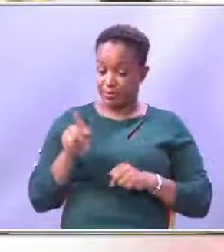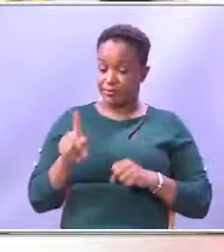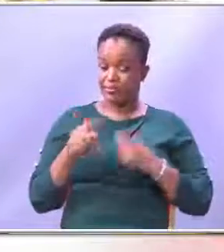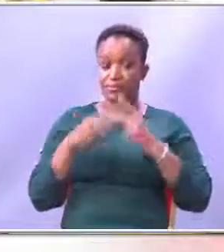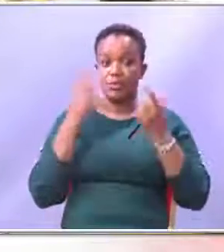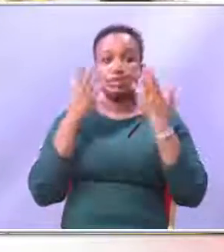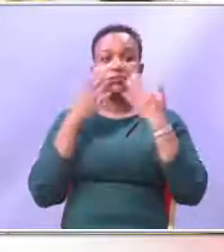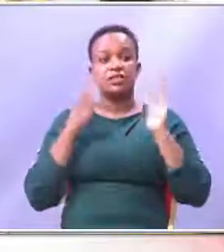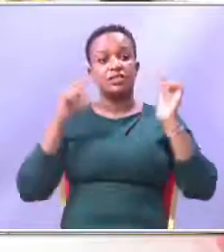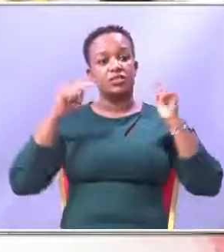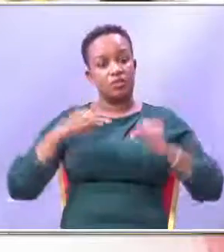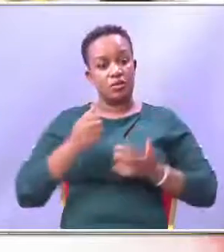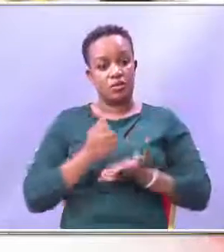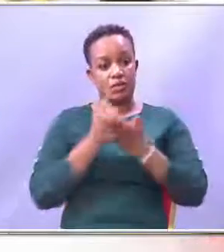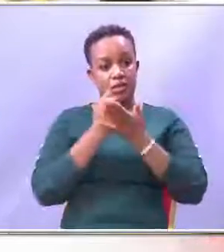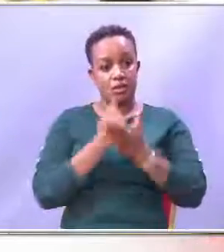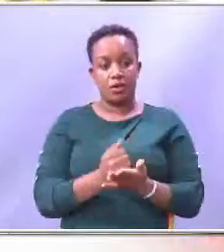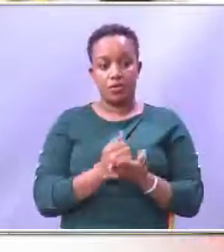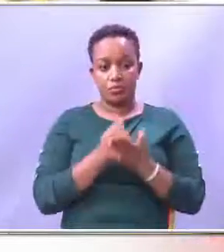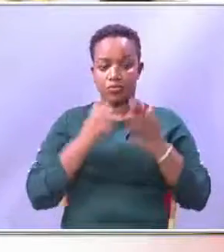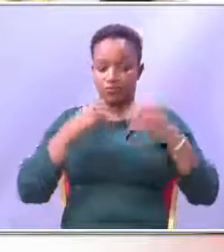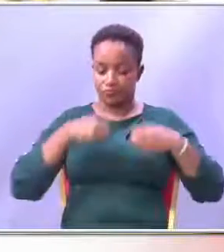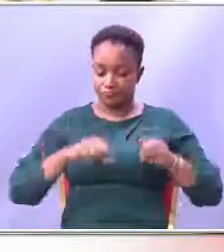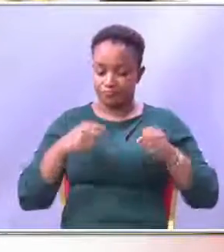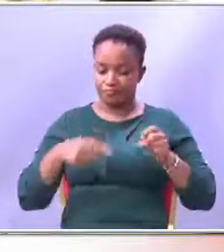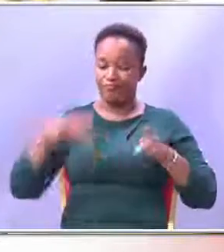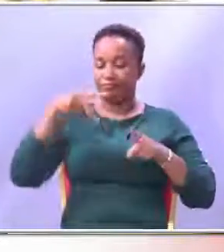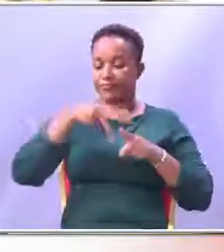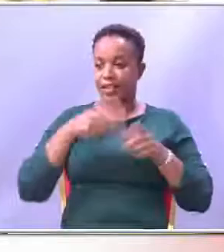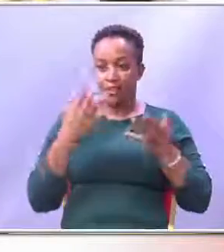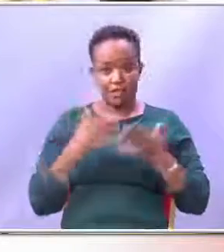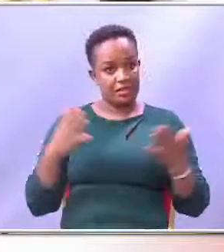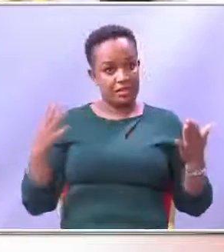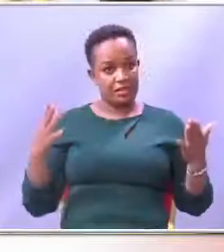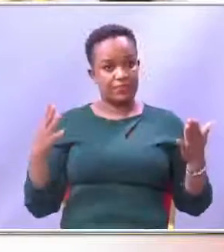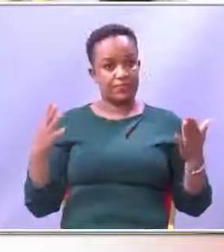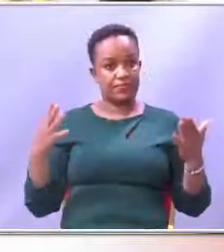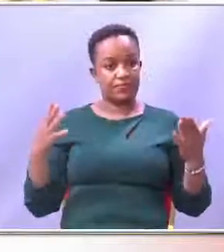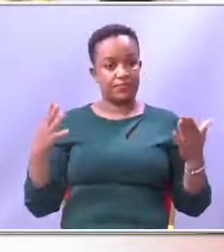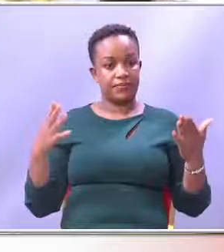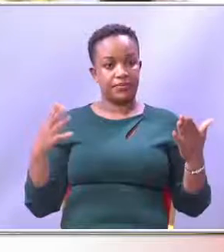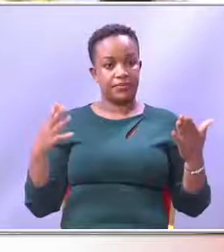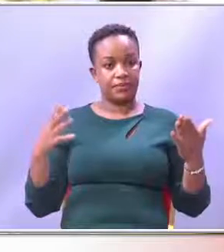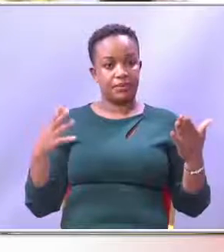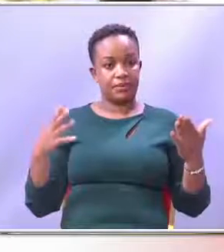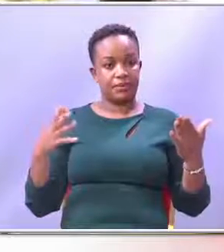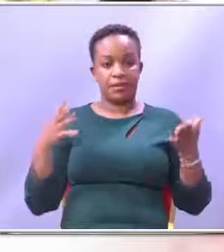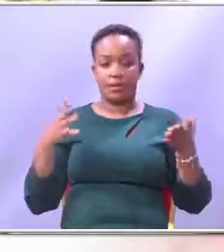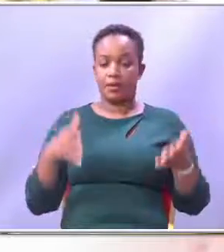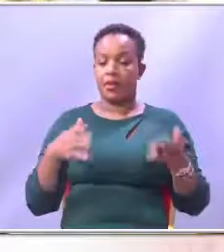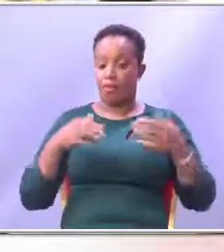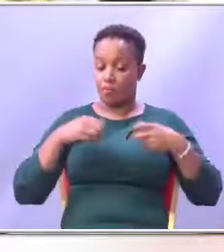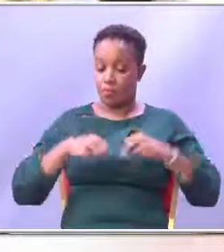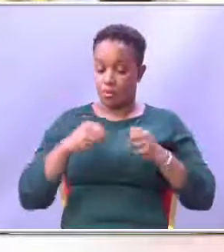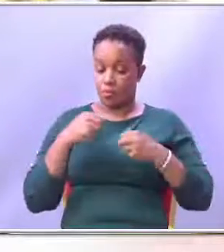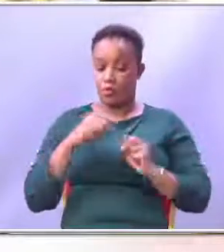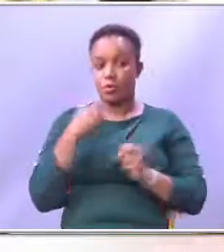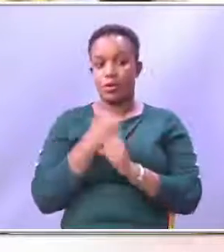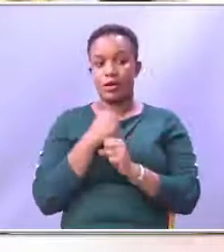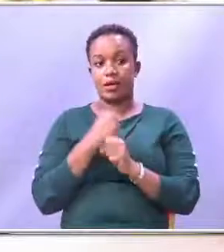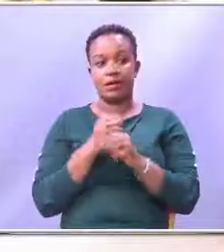leo, itanisaidia kubeba beba vitu, kufanya kazi ya bodaboda. Kwa saizi kazi ya bodaboda